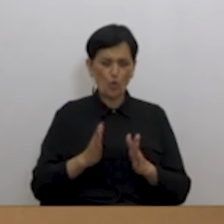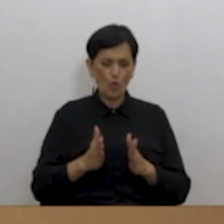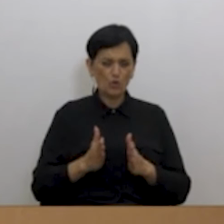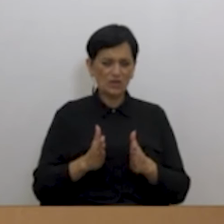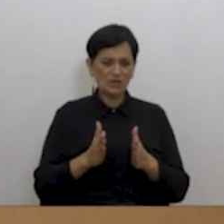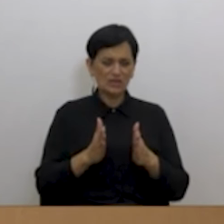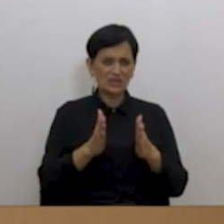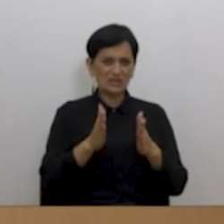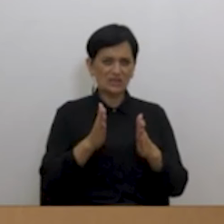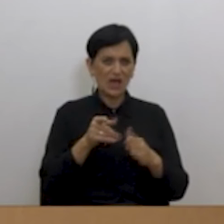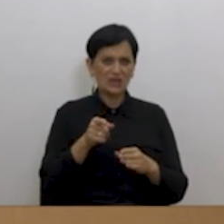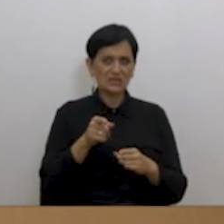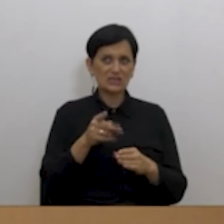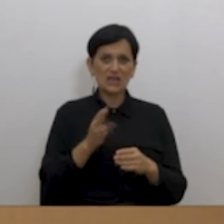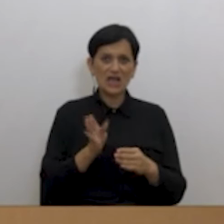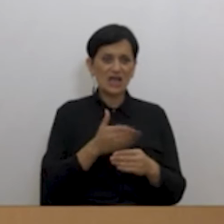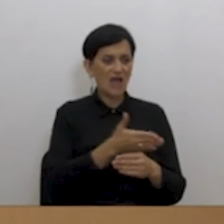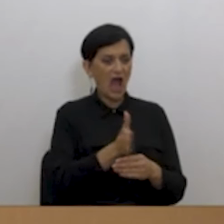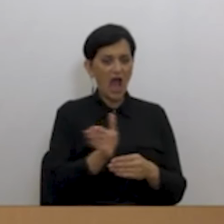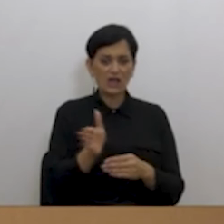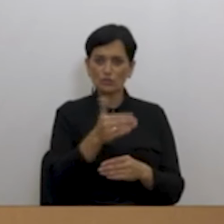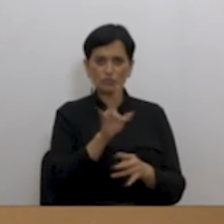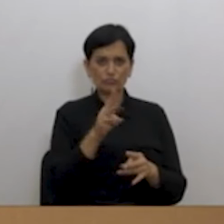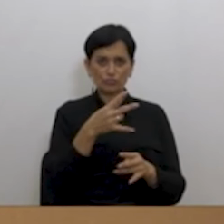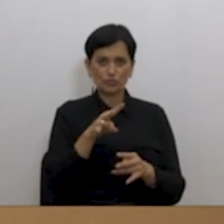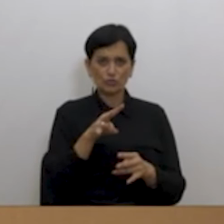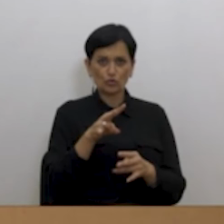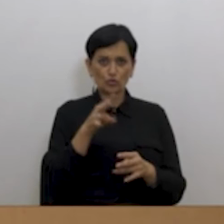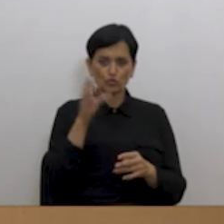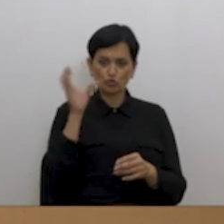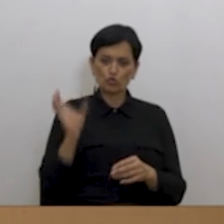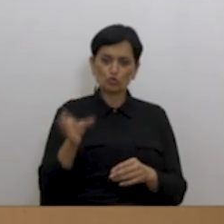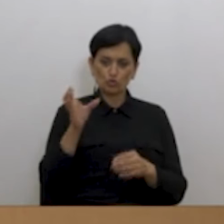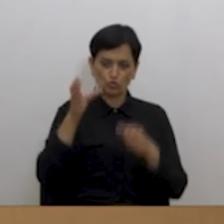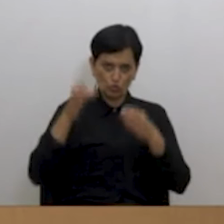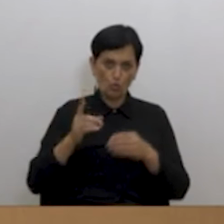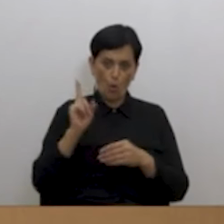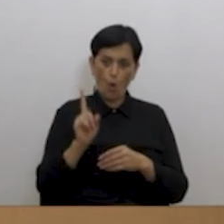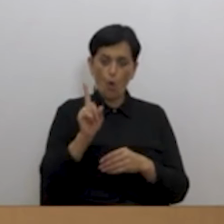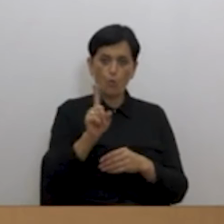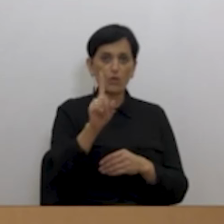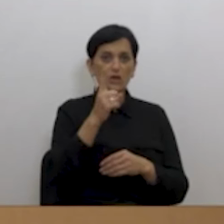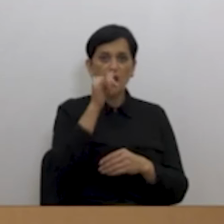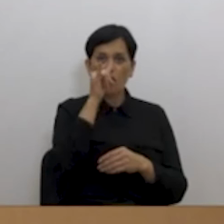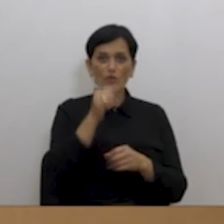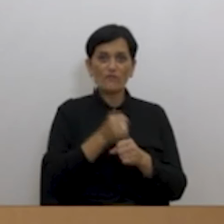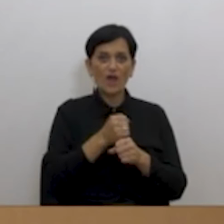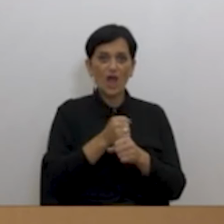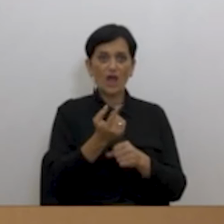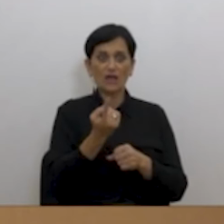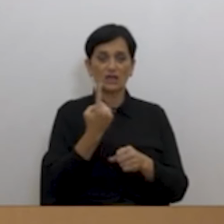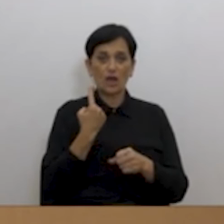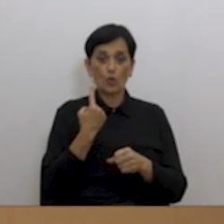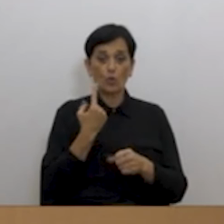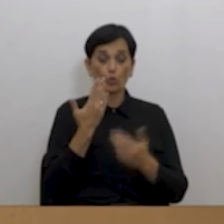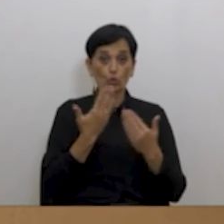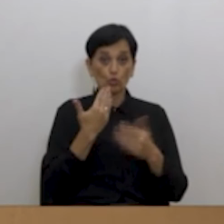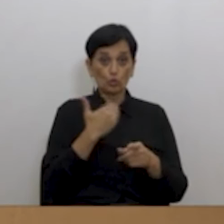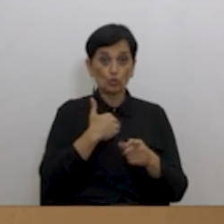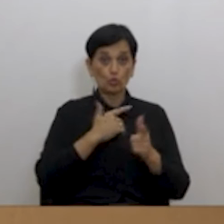გზაზეთ. არცად გადახვევა არ უნდა, არაფერ არ უსტოლბენსო ჩაყრაი და აი ეგ რატო ვერ უნდა გააკეთან? თუ უნდა რომ